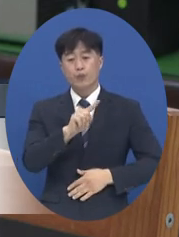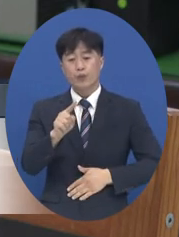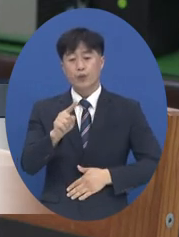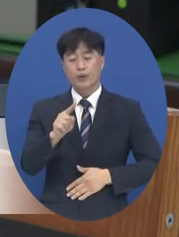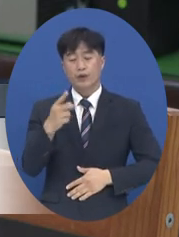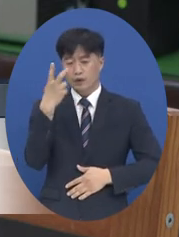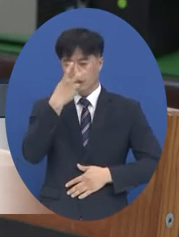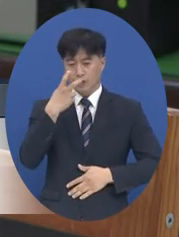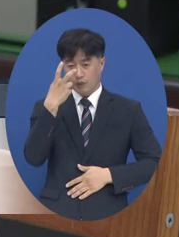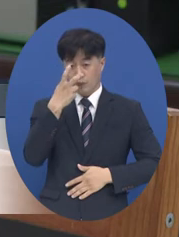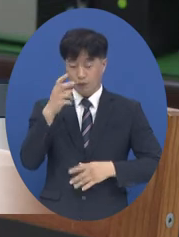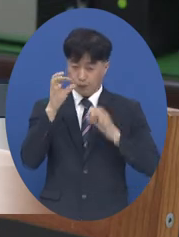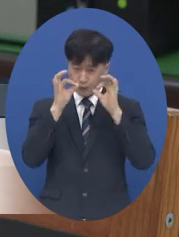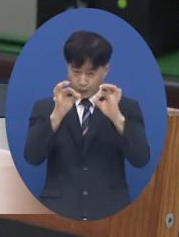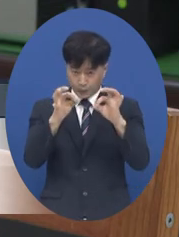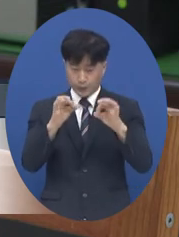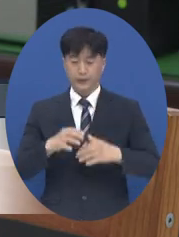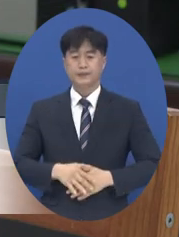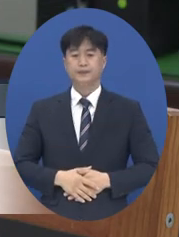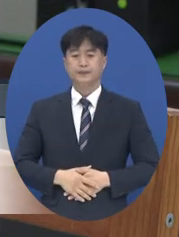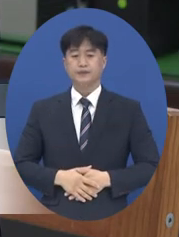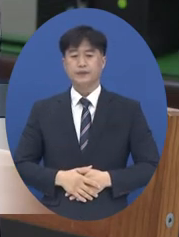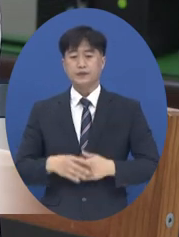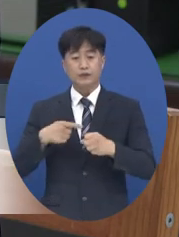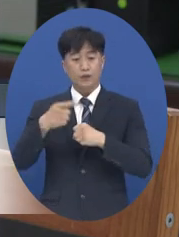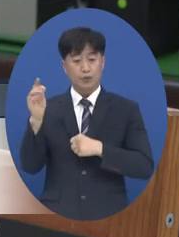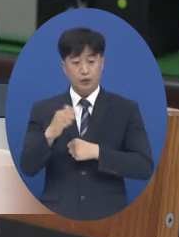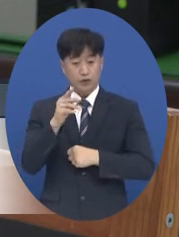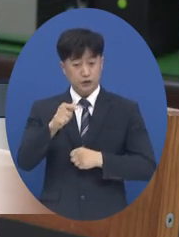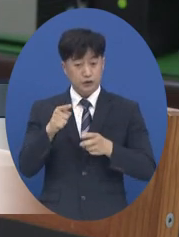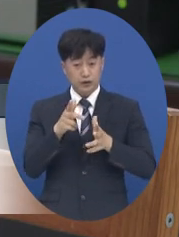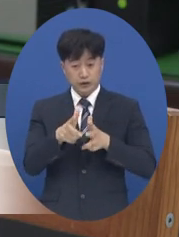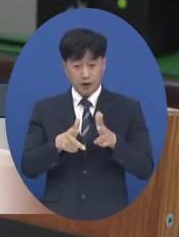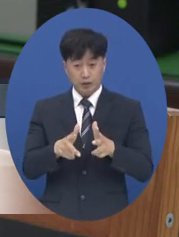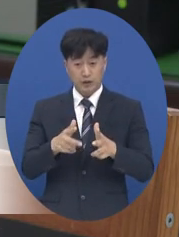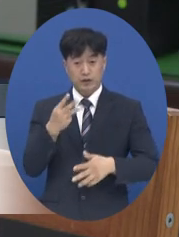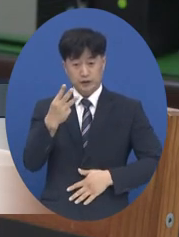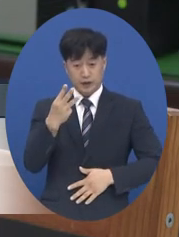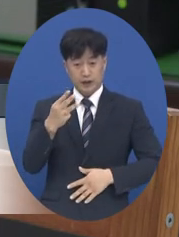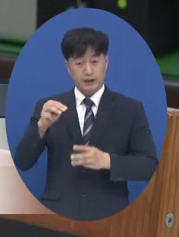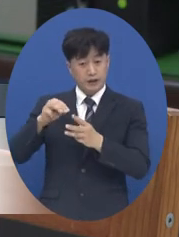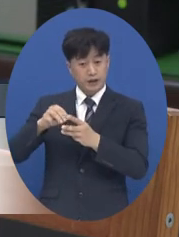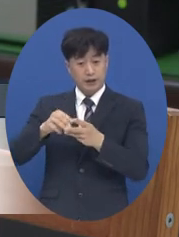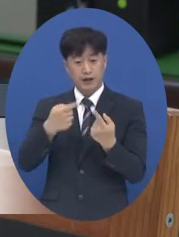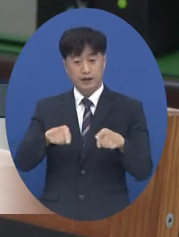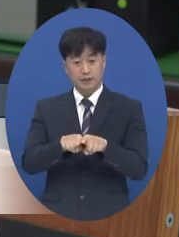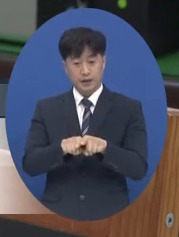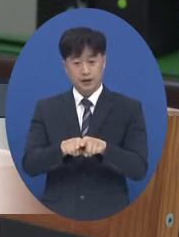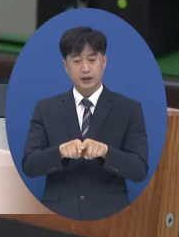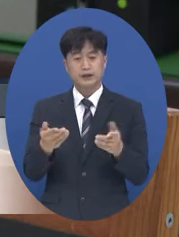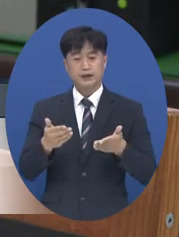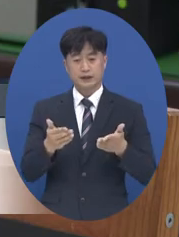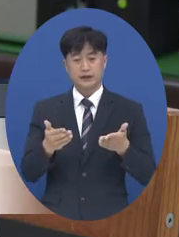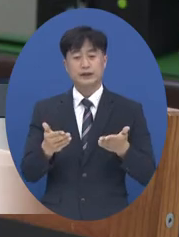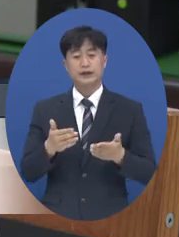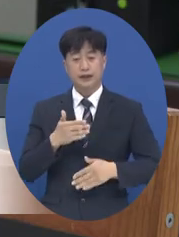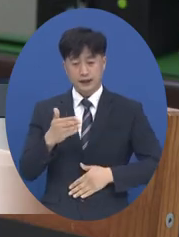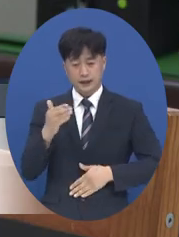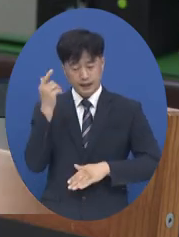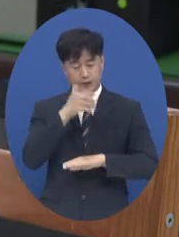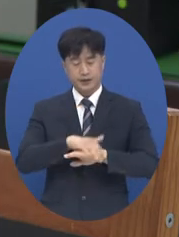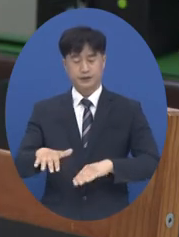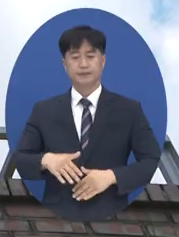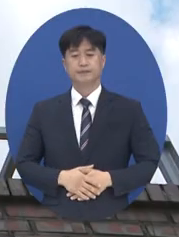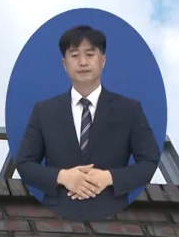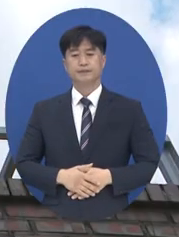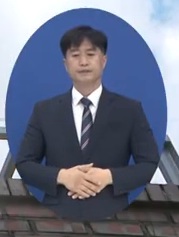것들을 어떻게 좀 해야 되는지를 한번 살펴보고 내년부터는 이 사업들을 우리 세계의 그 센터하고 같이 일을 해나가는 걸로 이렇게